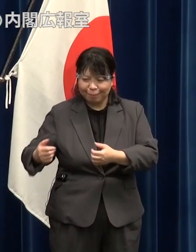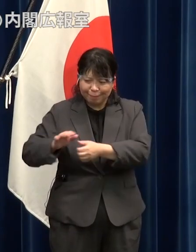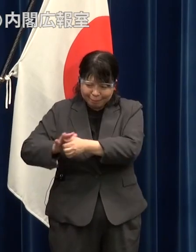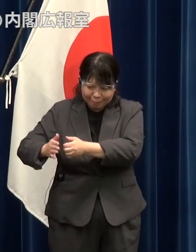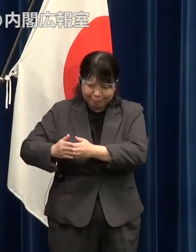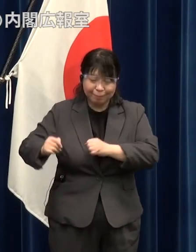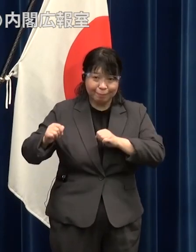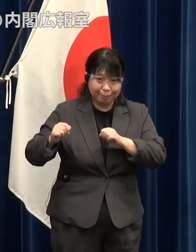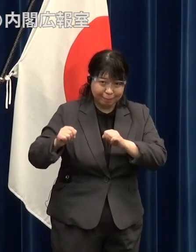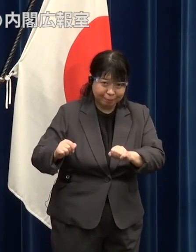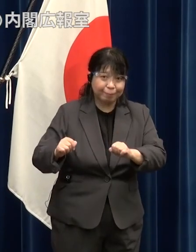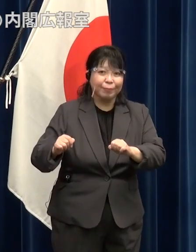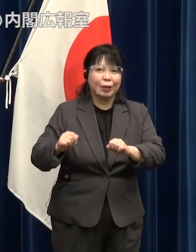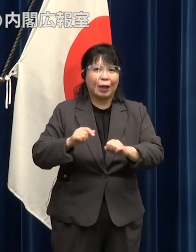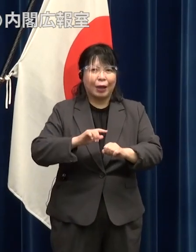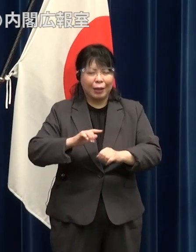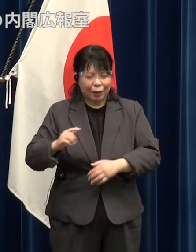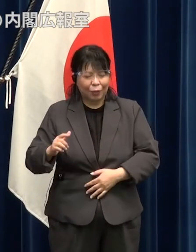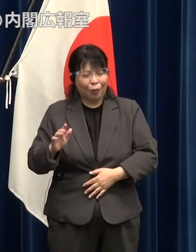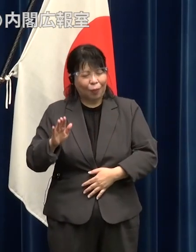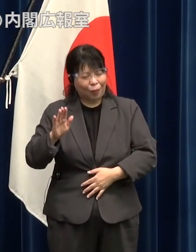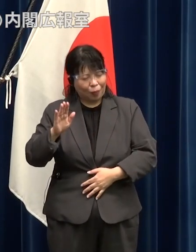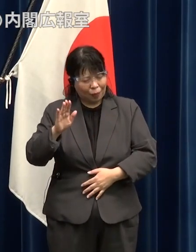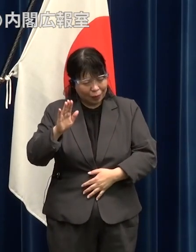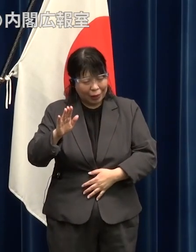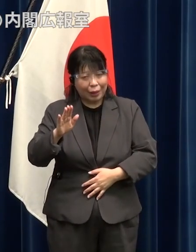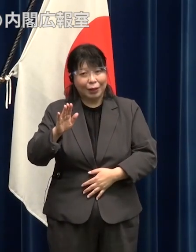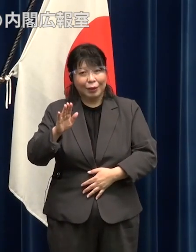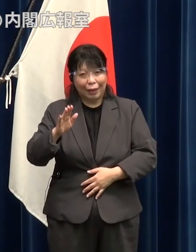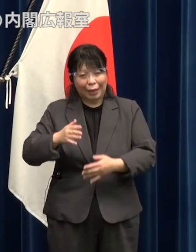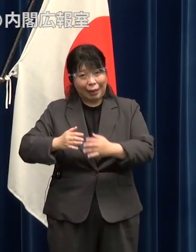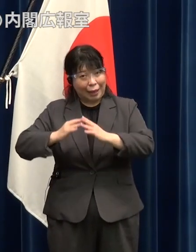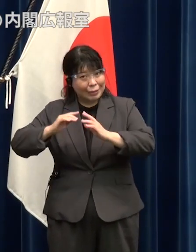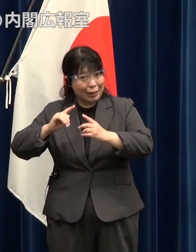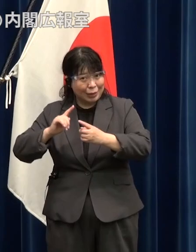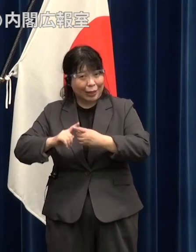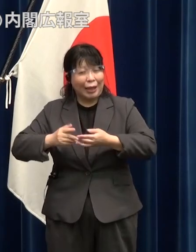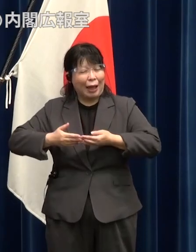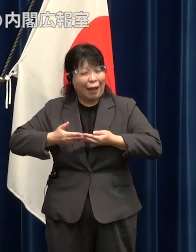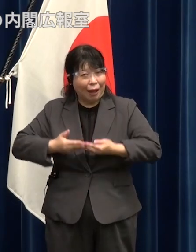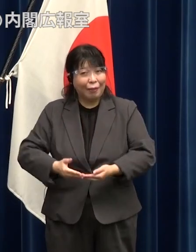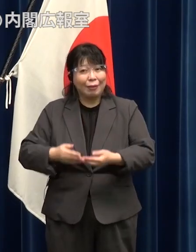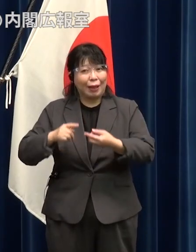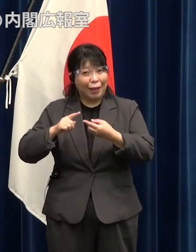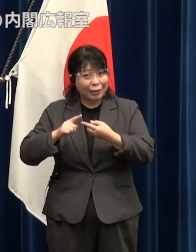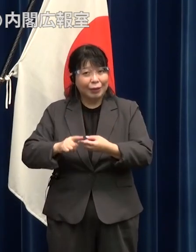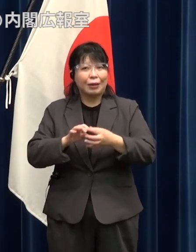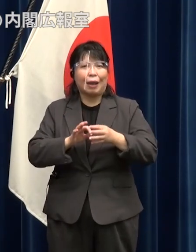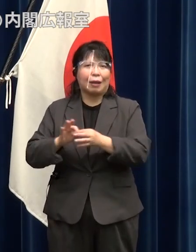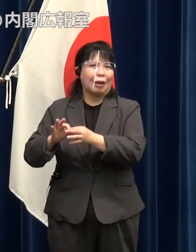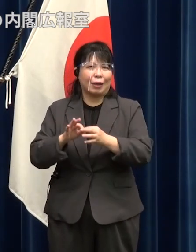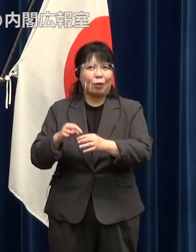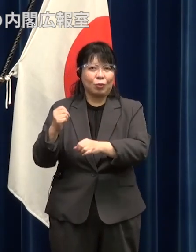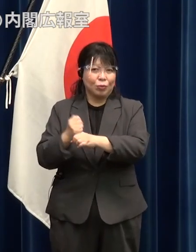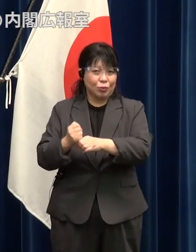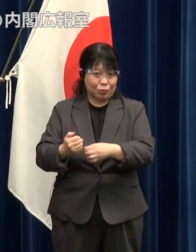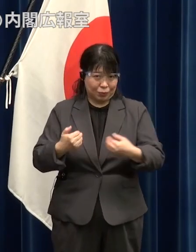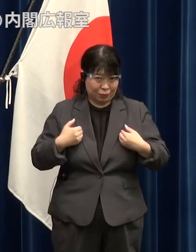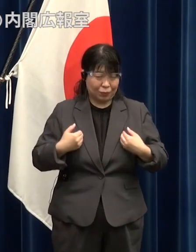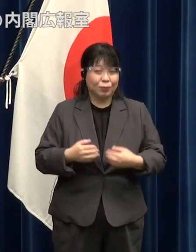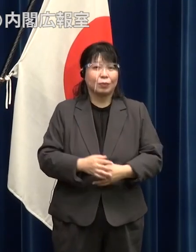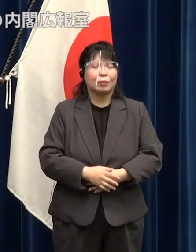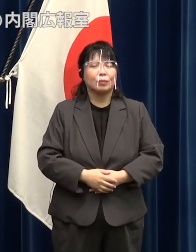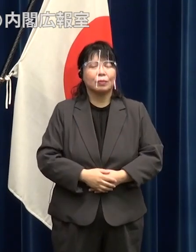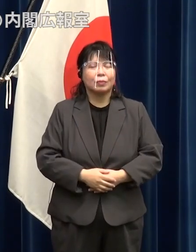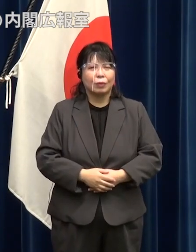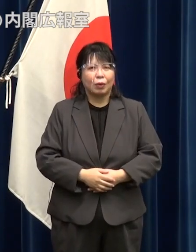したこの建設的かつ安定的な関係を構築していかなければならない、そうした関係を双